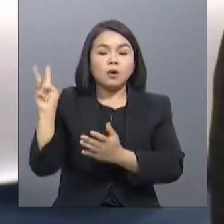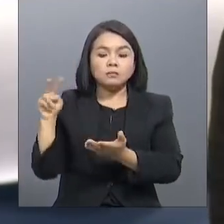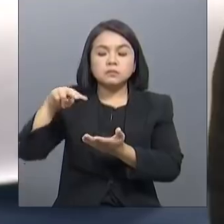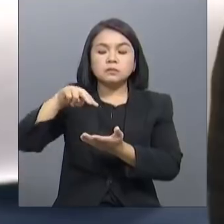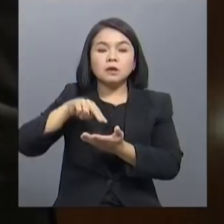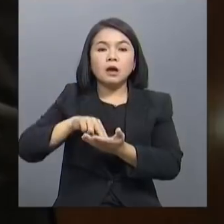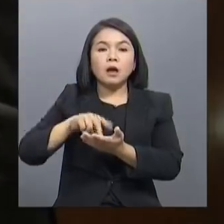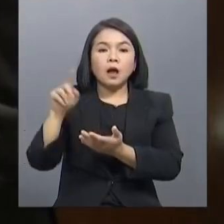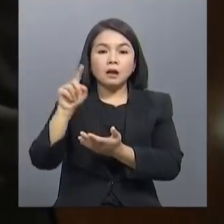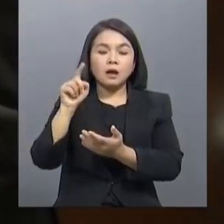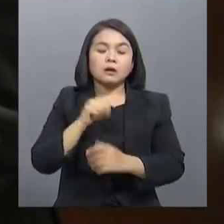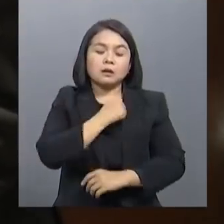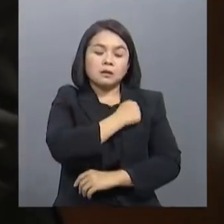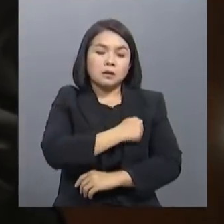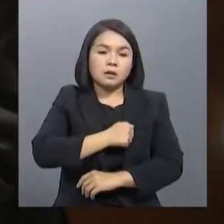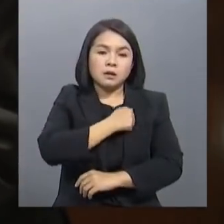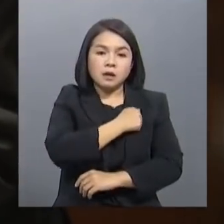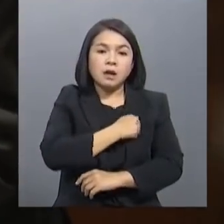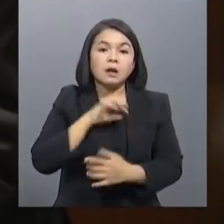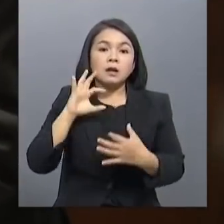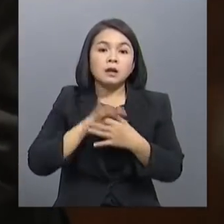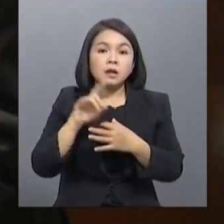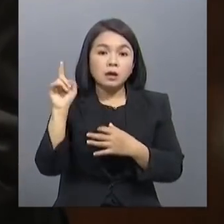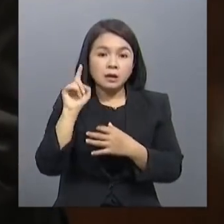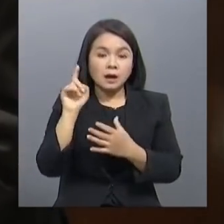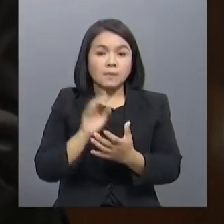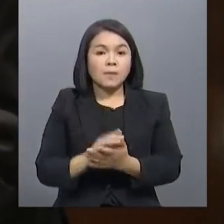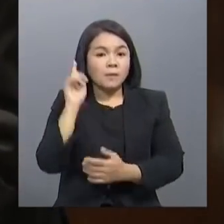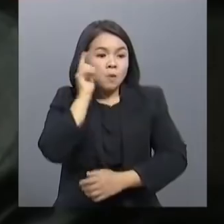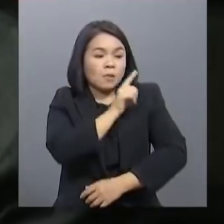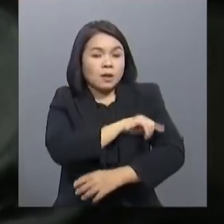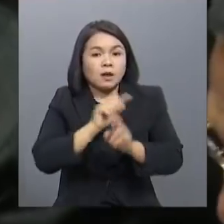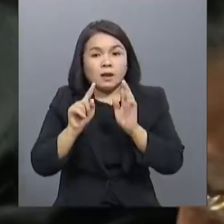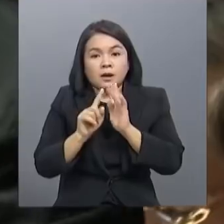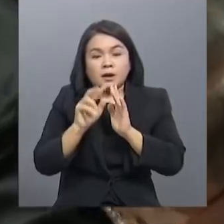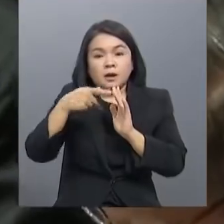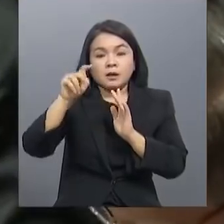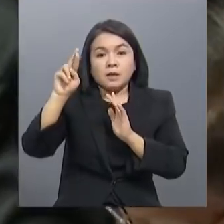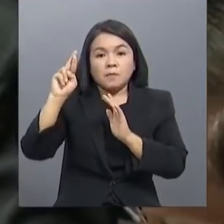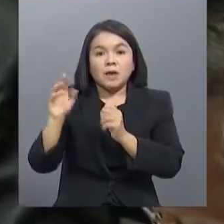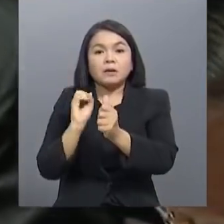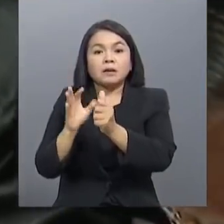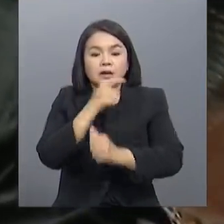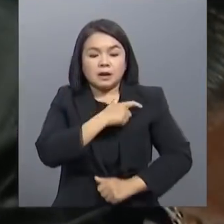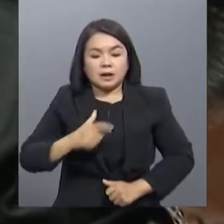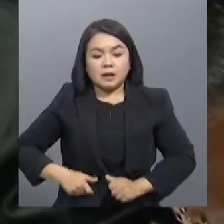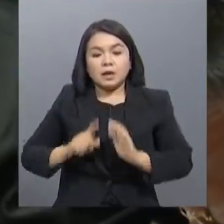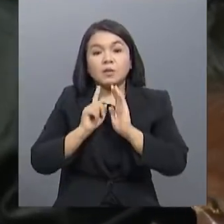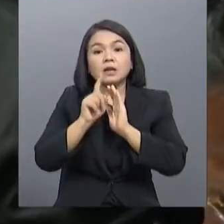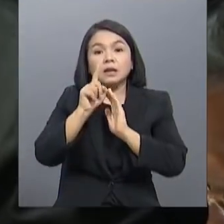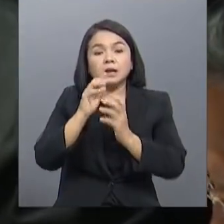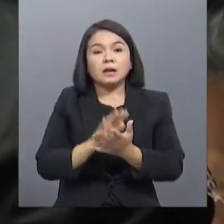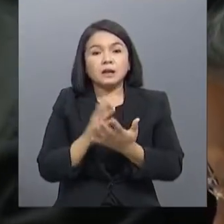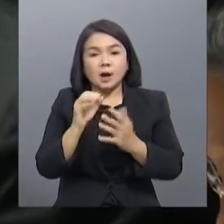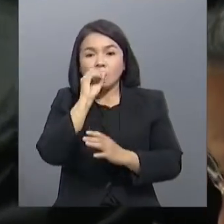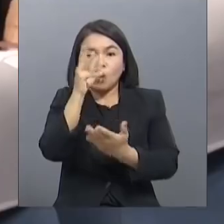ต่อการอสัญญกรมของผลเอกเปรมตินสูรรอนนลประทานองคมตรีและรฐบุฒุเป็เวลา 1 นาทีจากนั้นได